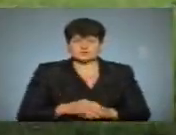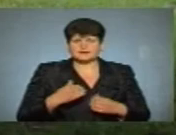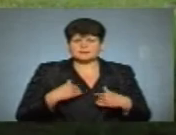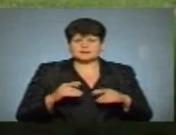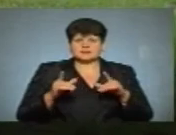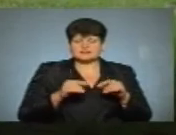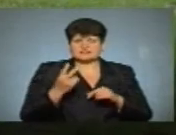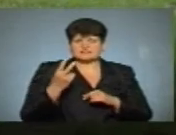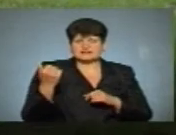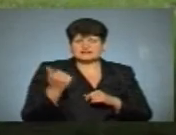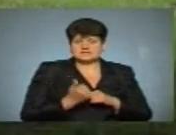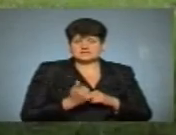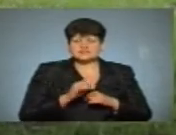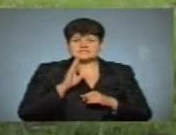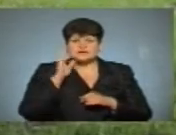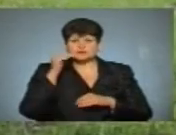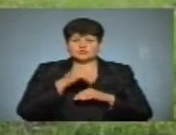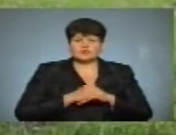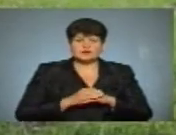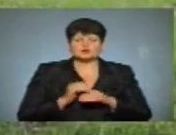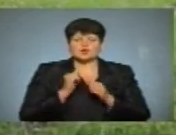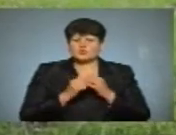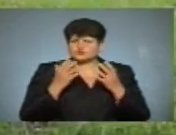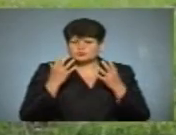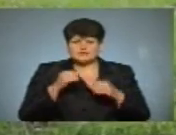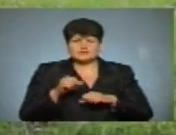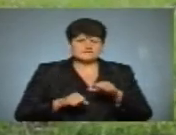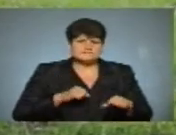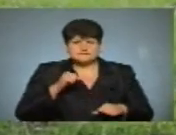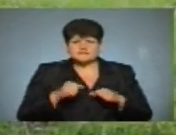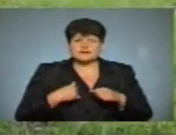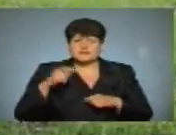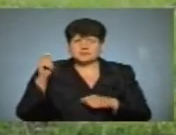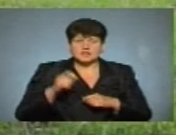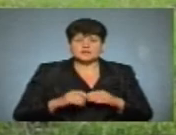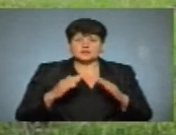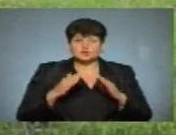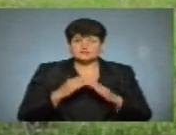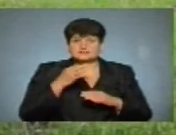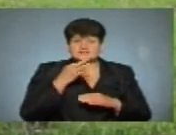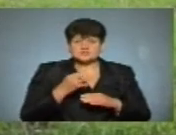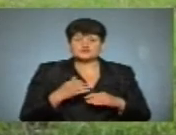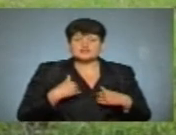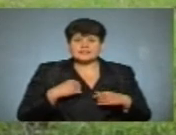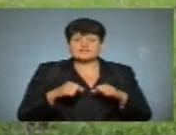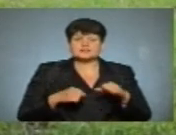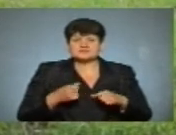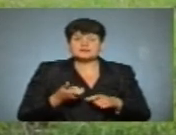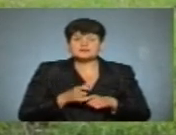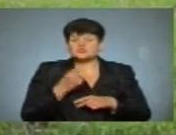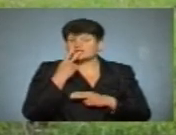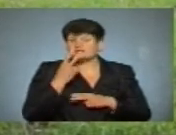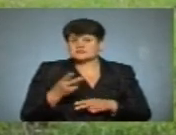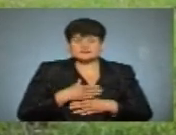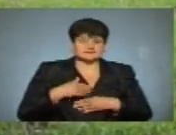їздили 2 тижні зранку до вечора кожного дня на велосипеді. І я приїхала додому, сказала, що я на велосипеді ще не хочу дивитися